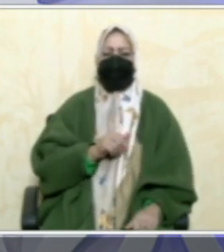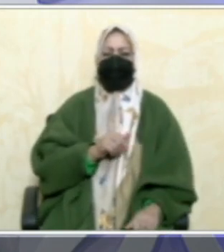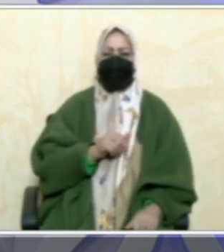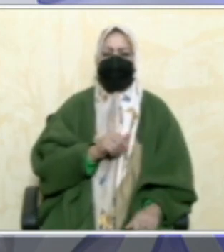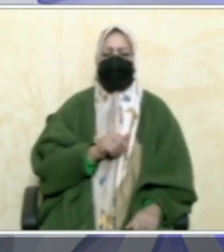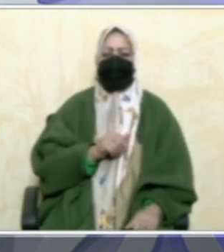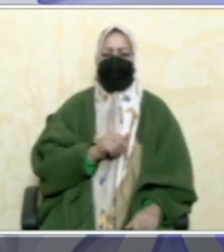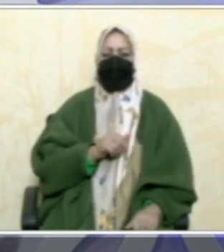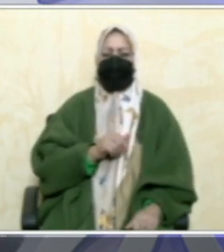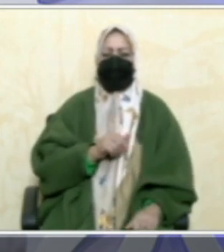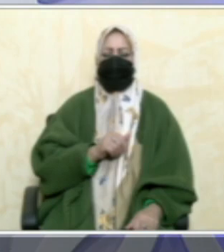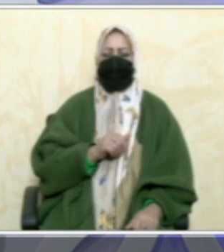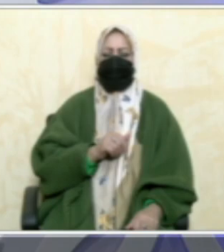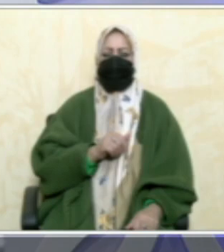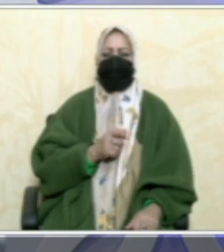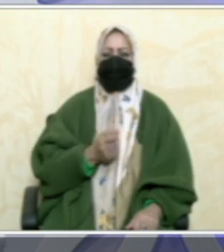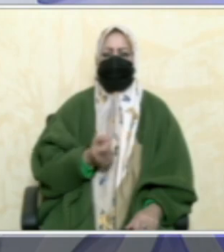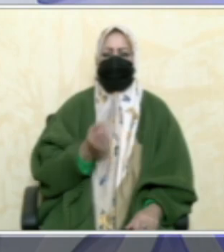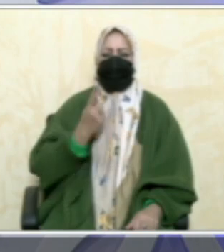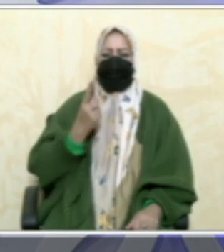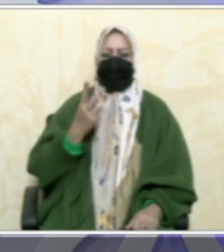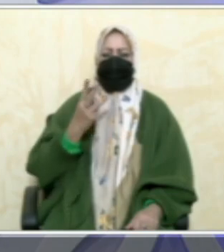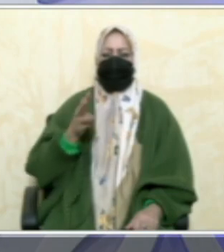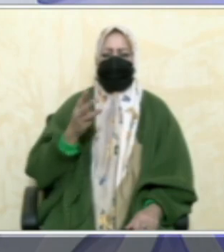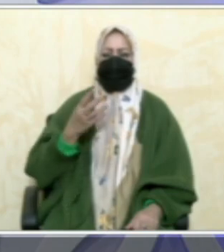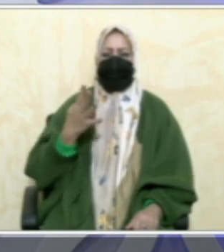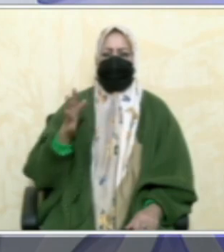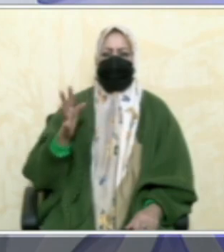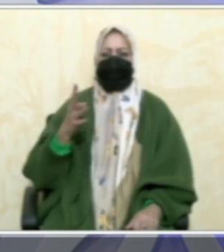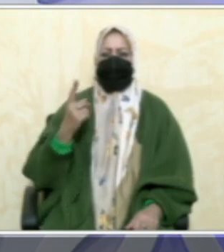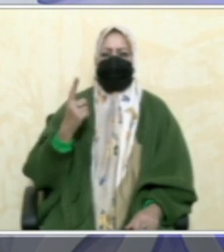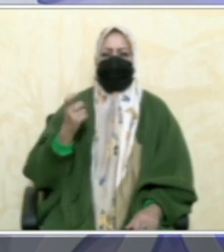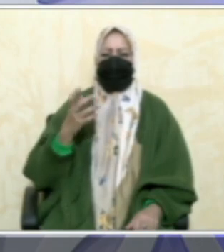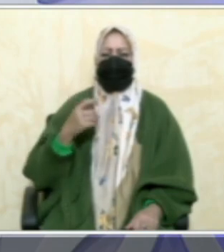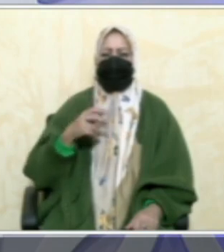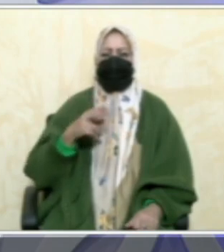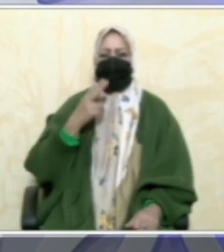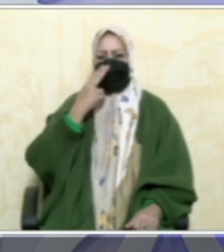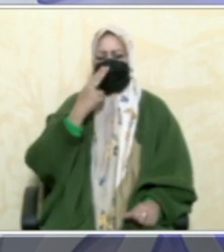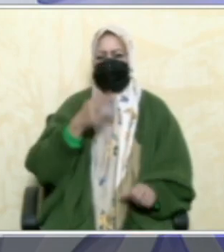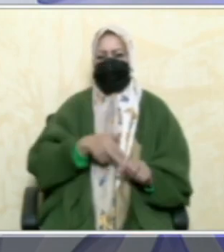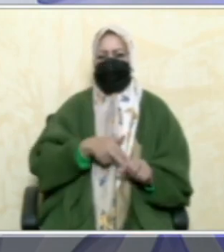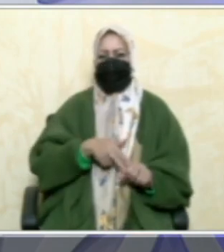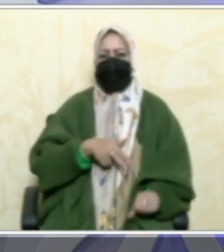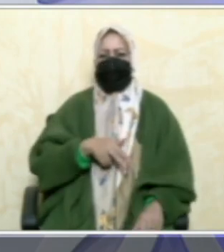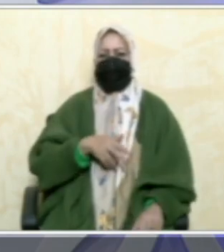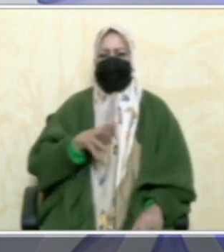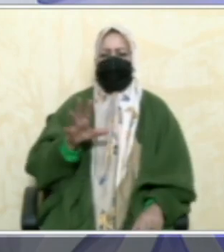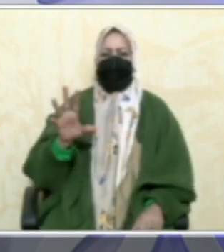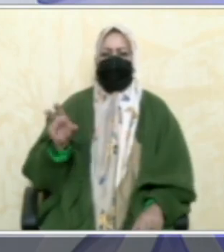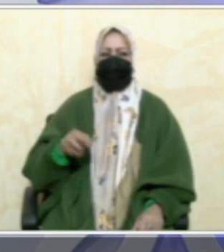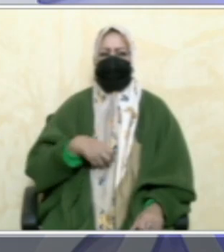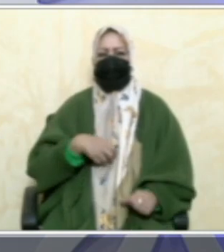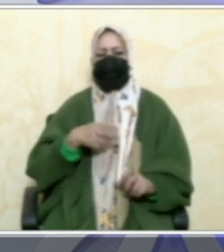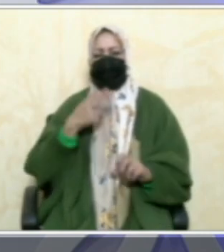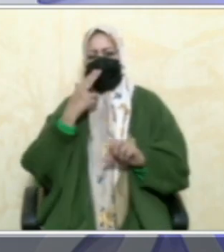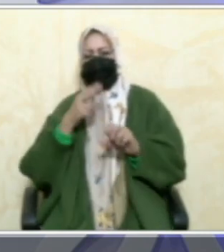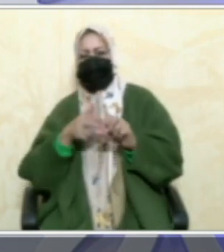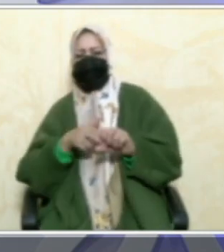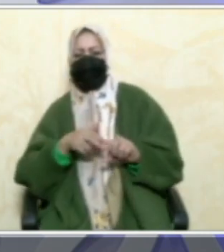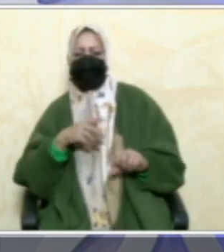وجنيه و40 وجنيه و50 والمصفاة تخرج منهم، بينما لا يحصل ذلك في مدن هي تأخذ